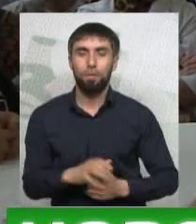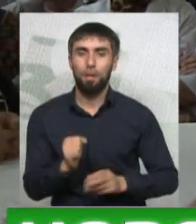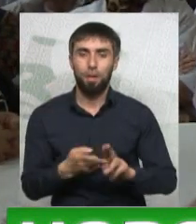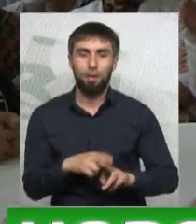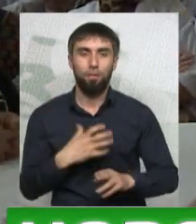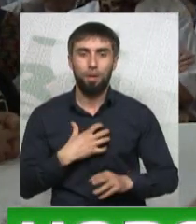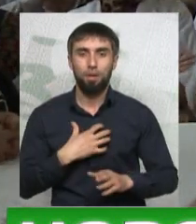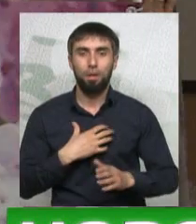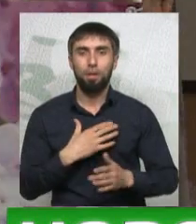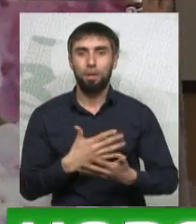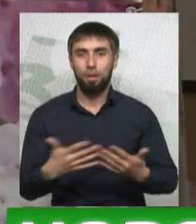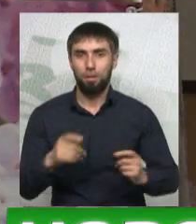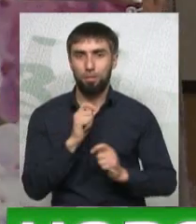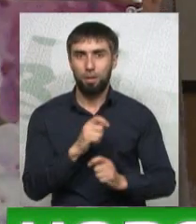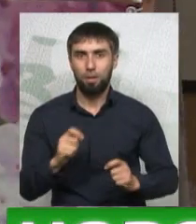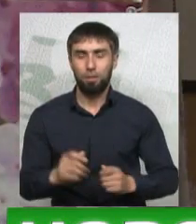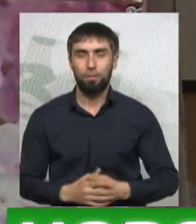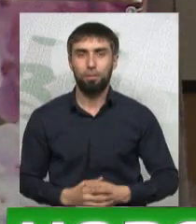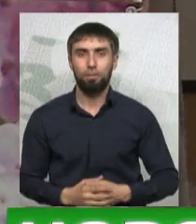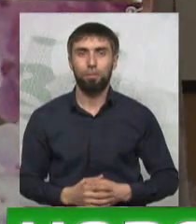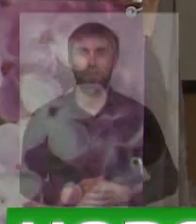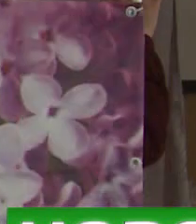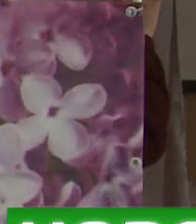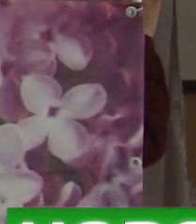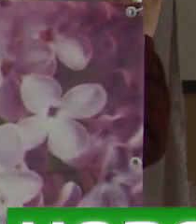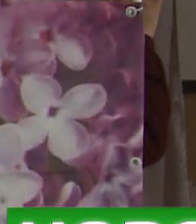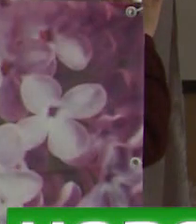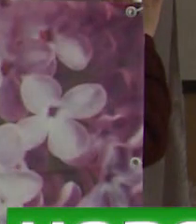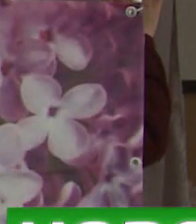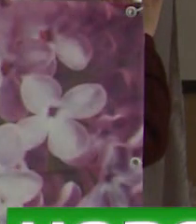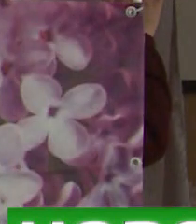важнее всяких подарков. Малика Измайлова, Джамали Султыгов, Новости 24.